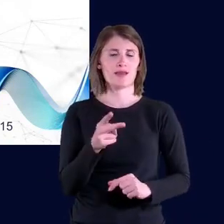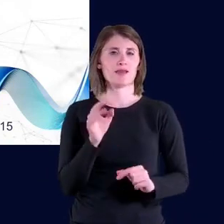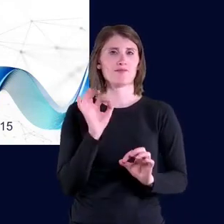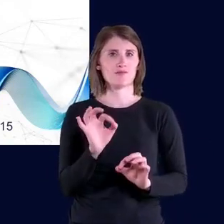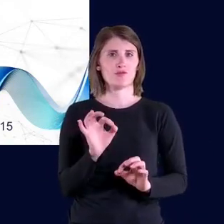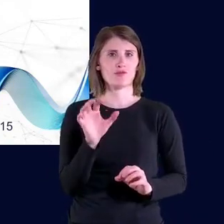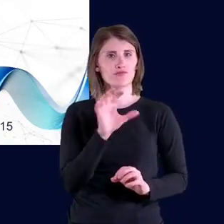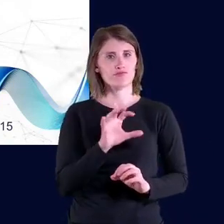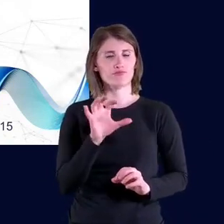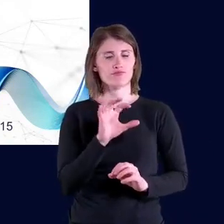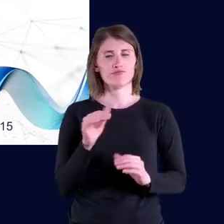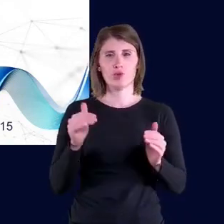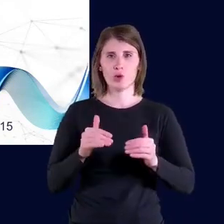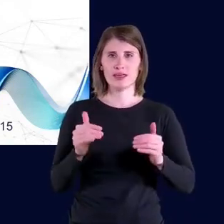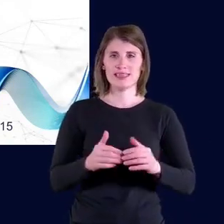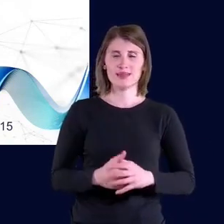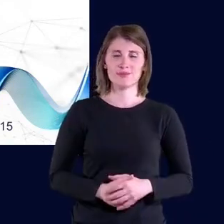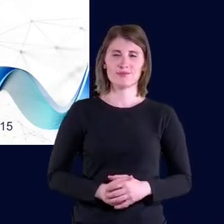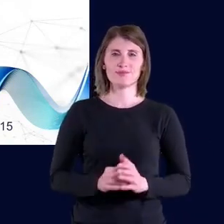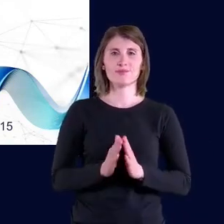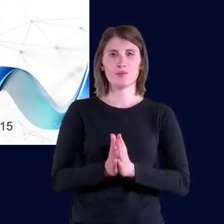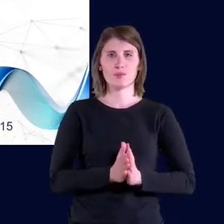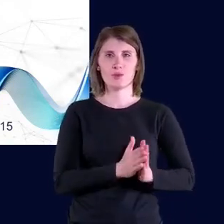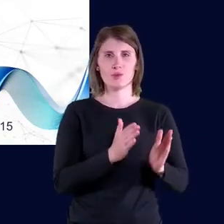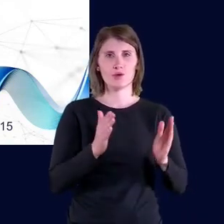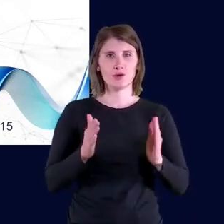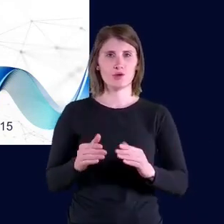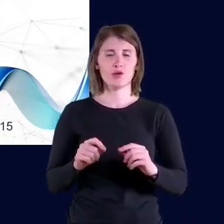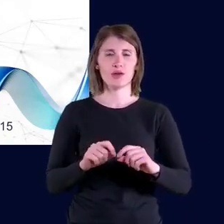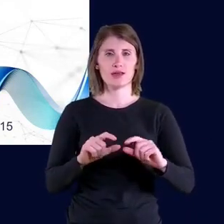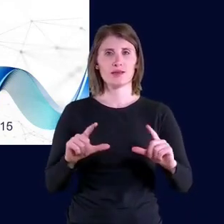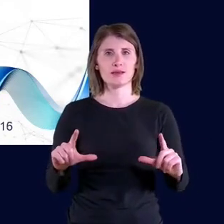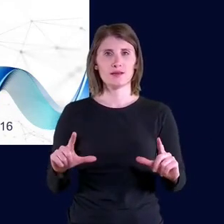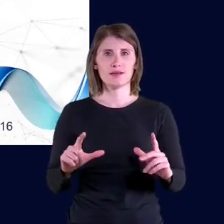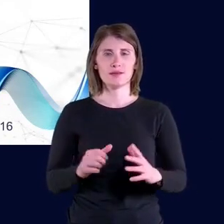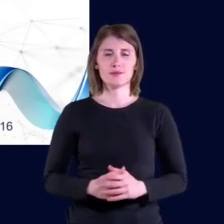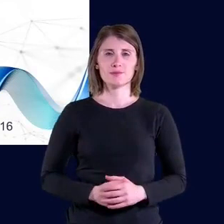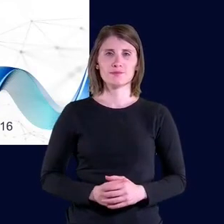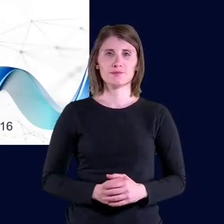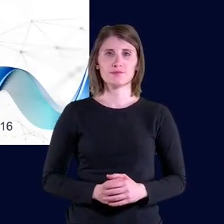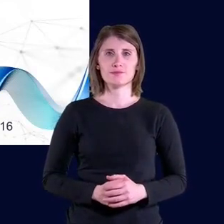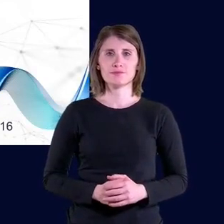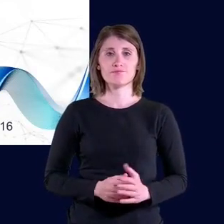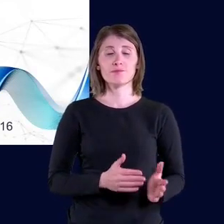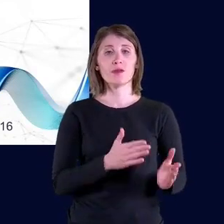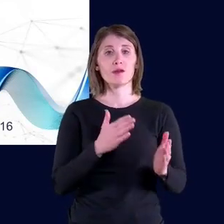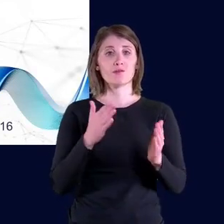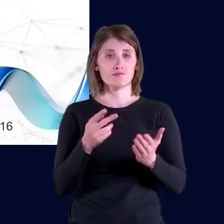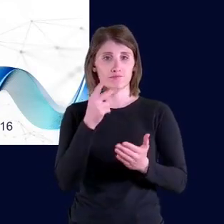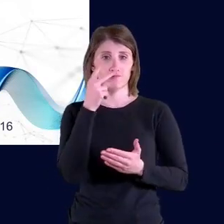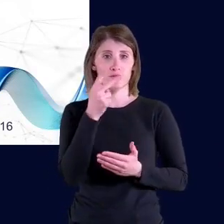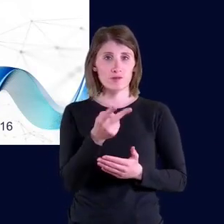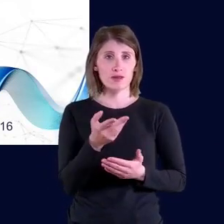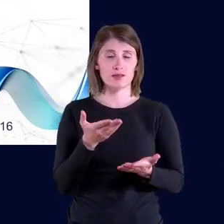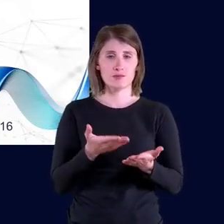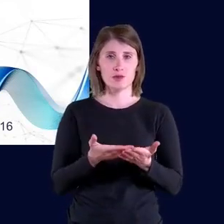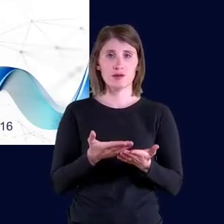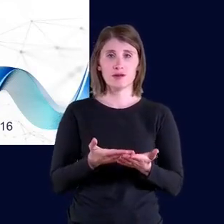obiektami w poprzek kolejnych i na kolejnym widoku